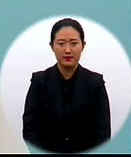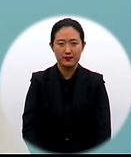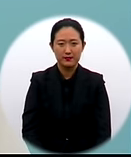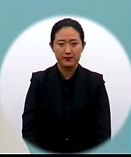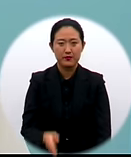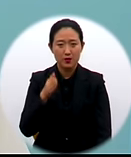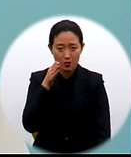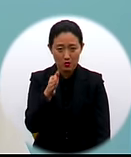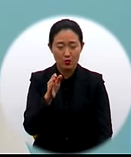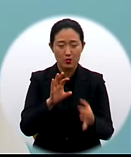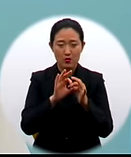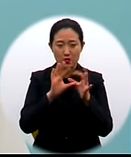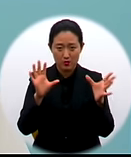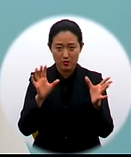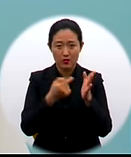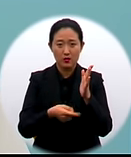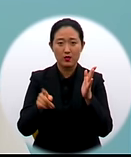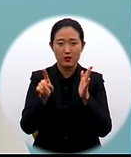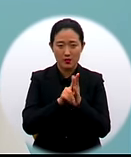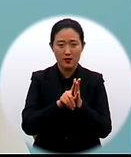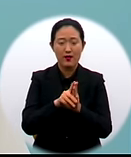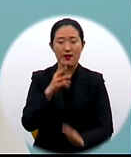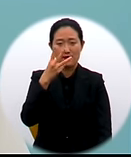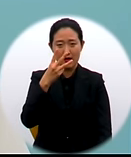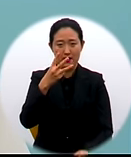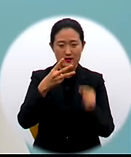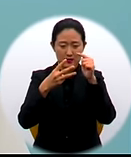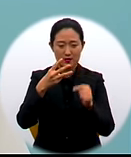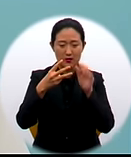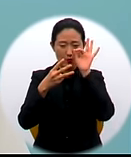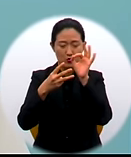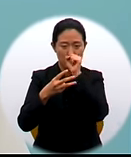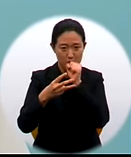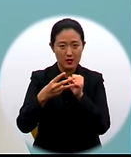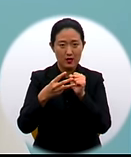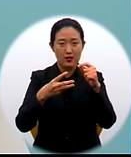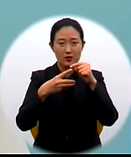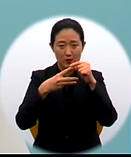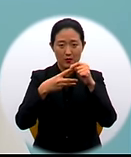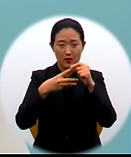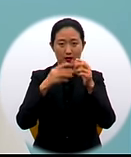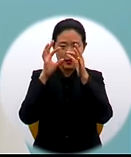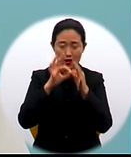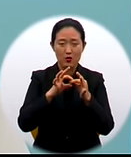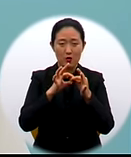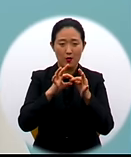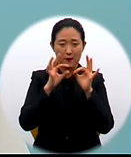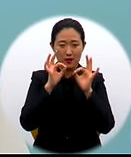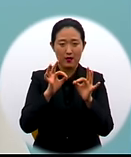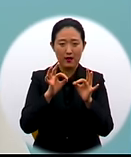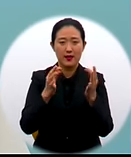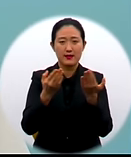중요한 건 어쨌든 그 사람이 가지고 있는 고유한 전공에 대해서는 보지 않는 기조를 가지고 있다는 겁니다. 이 전공무관의